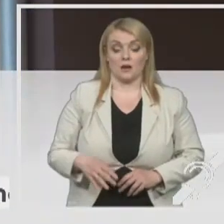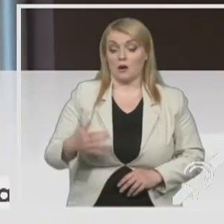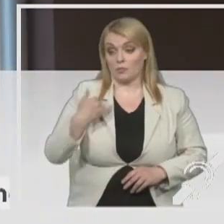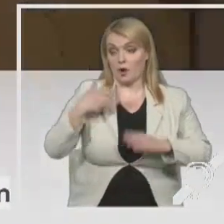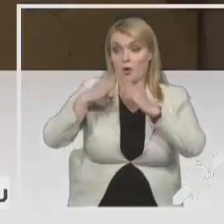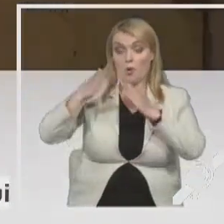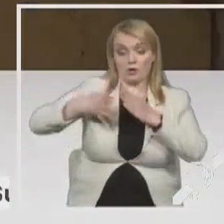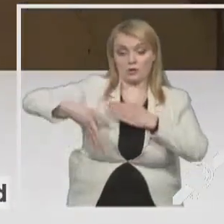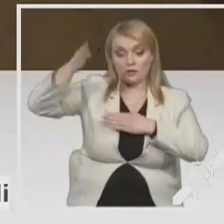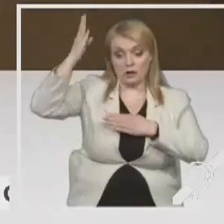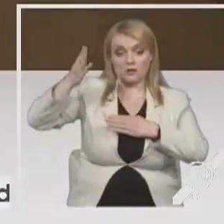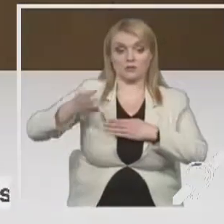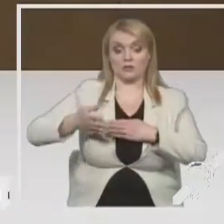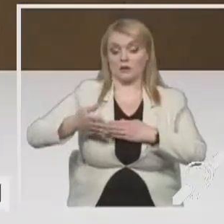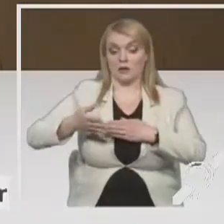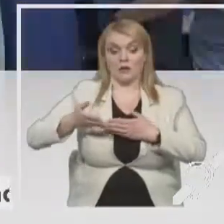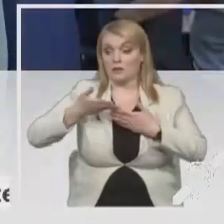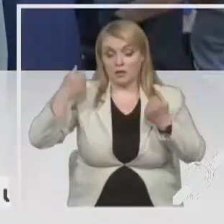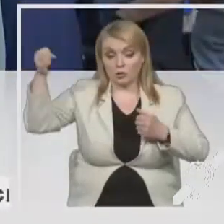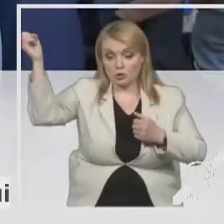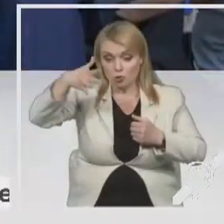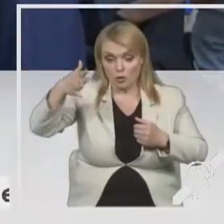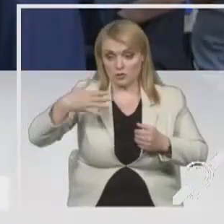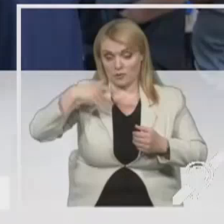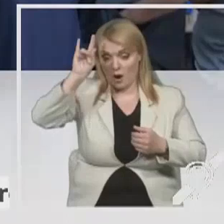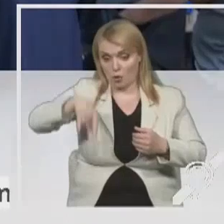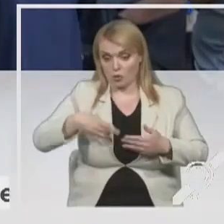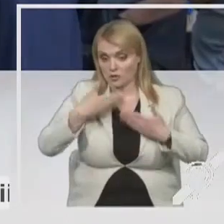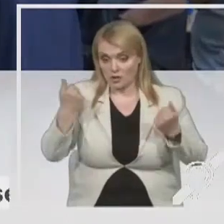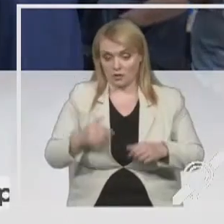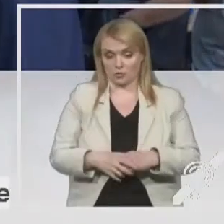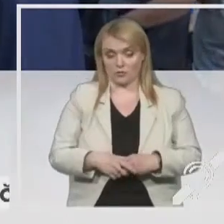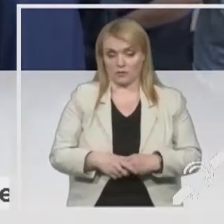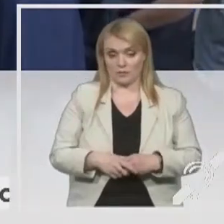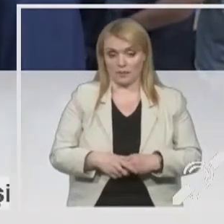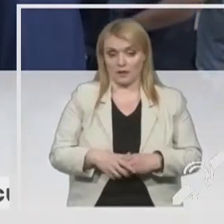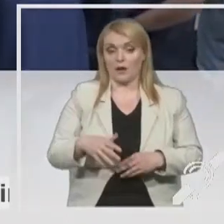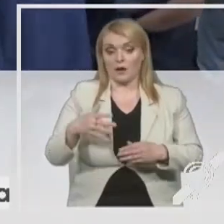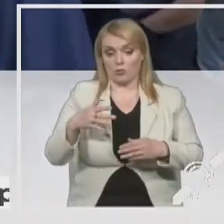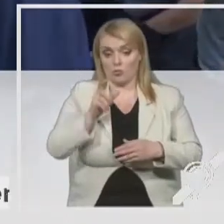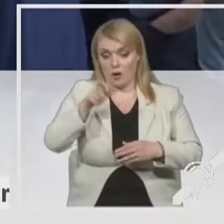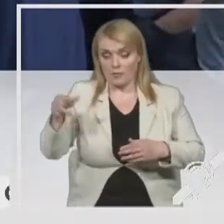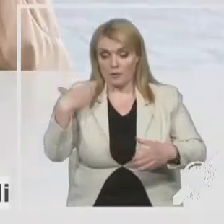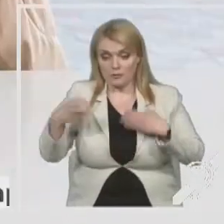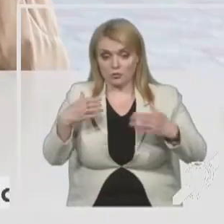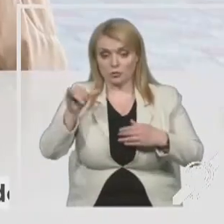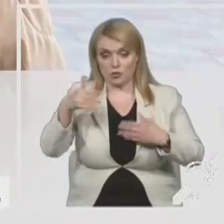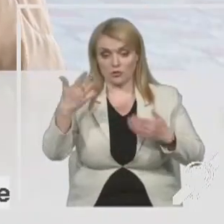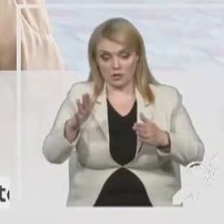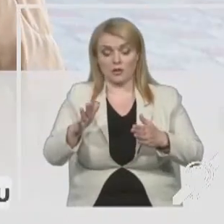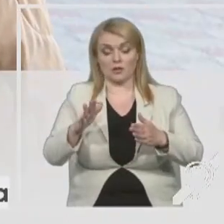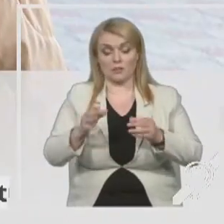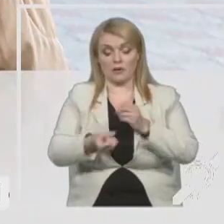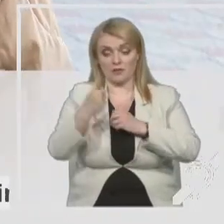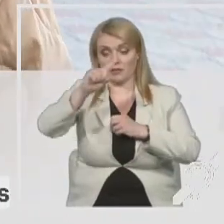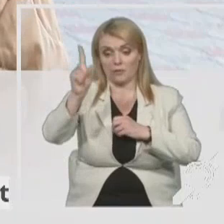lumină din asta. Și așa căsuța asta e vai de capul ei. Oamenii spun că la care au apărut fisuri în părete. Când aia